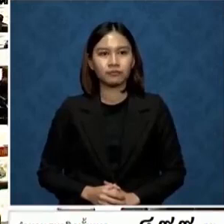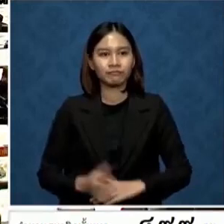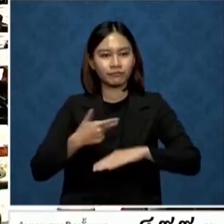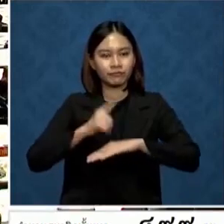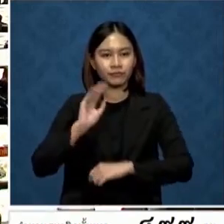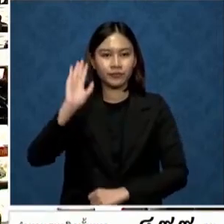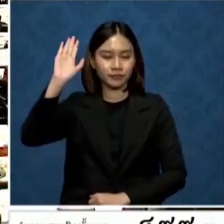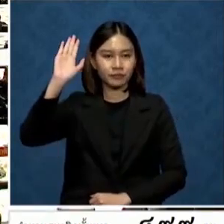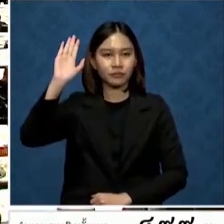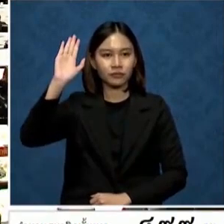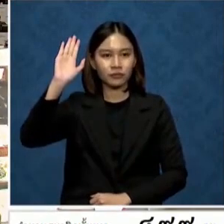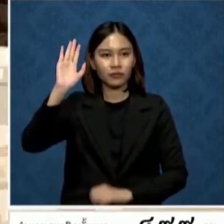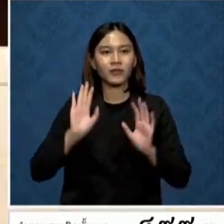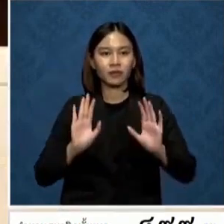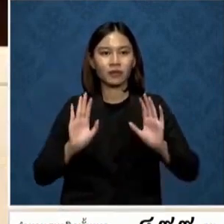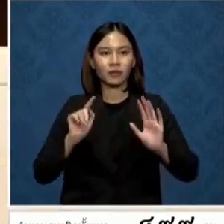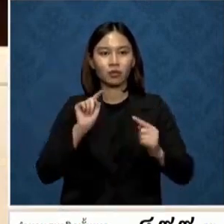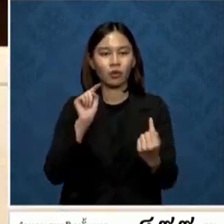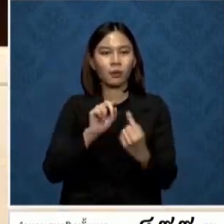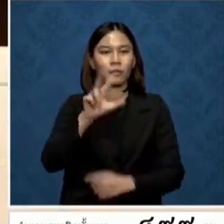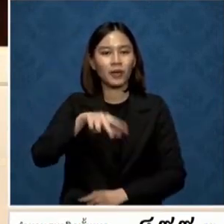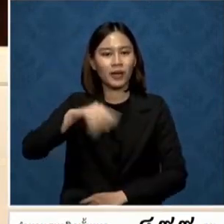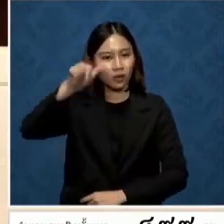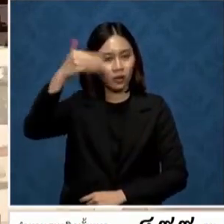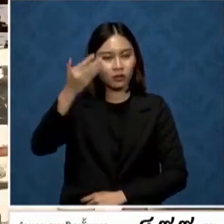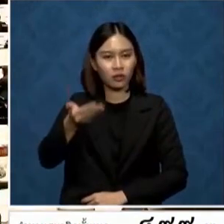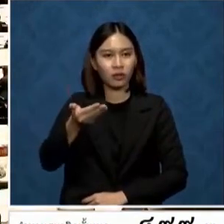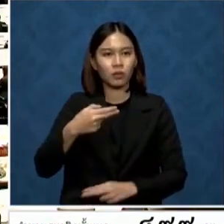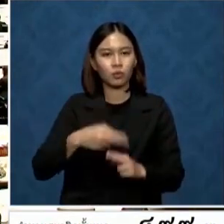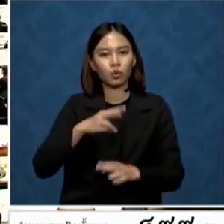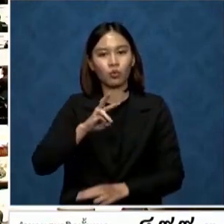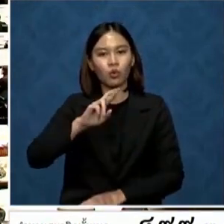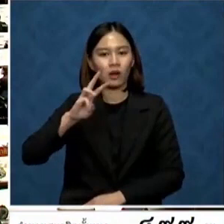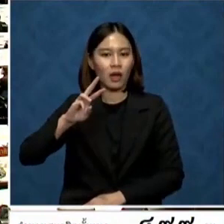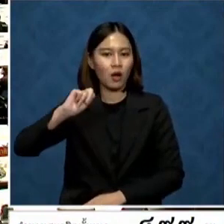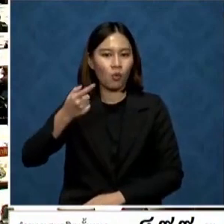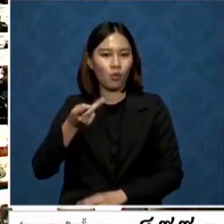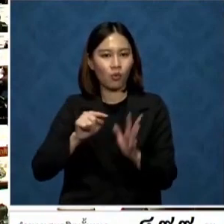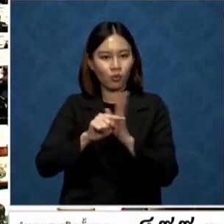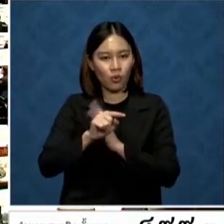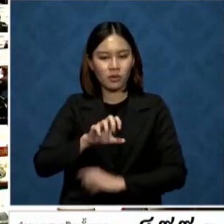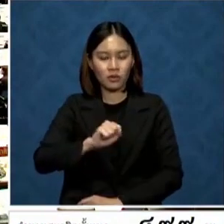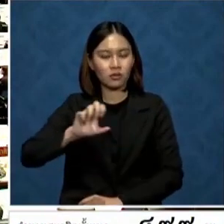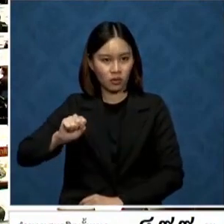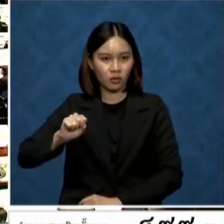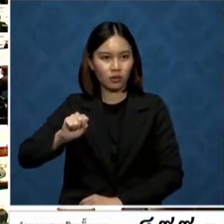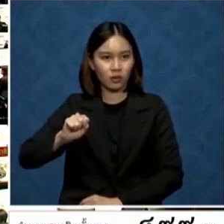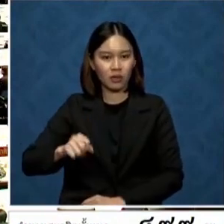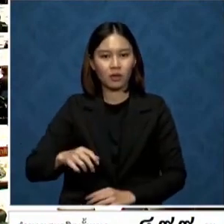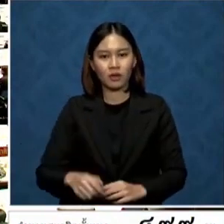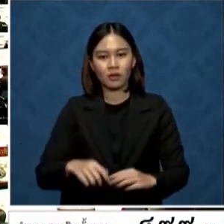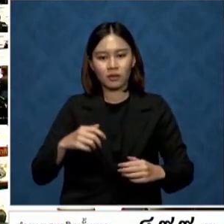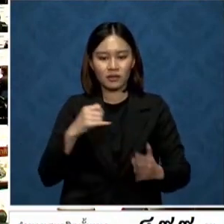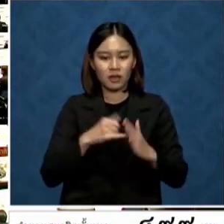ประธานคะท่านประธานครับอ่าเดี๋ยวจะเป็นทางเพื่อไทยก่อนนะครับเชิญครับกระผมนายวรวงศ์วรปัญญาครับสมาชิกสภาผู้แทนราษฎรจังหวัด